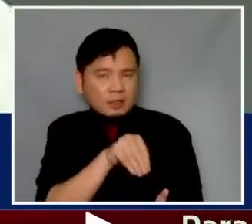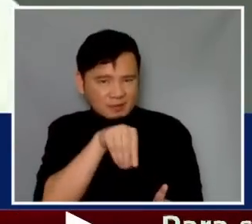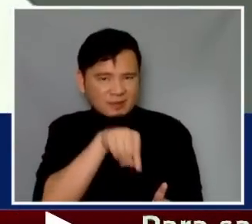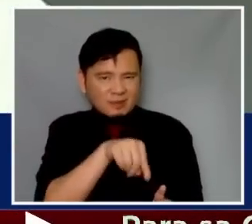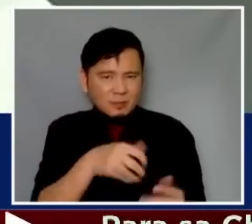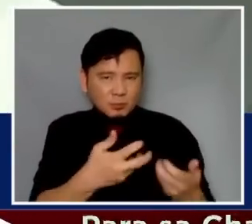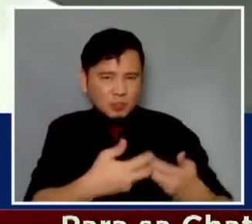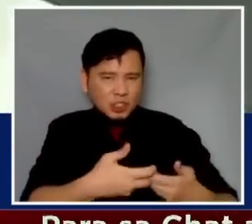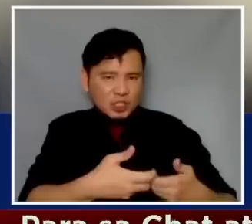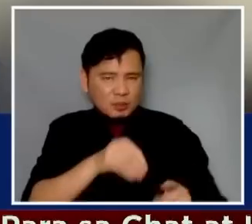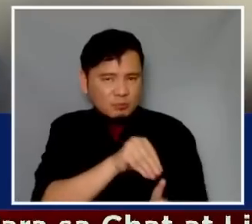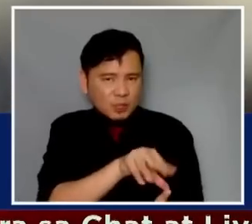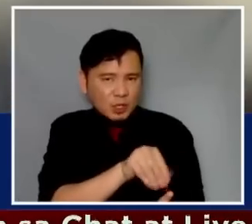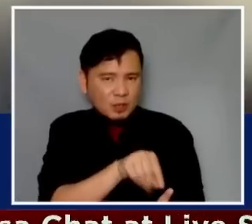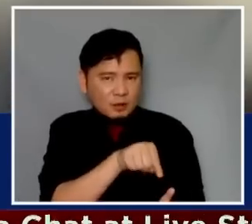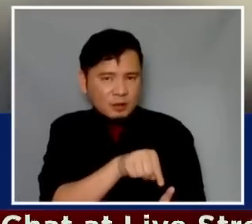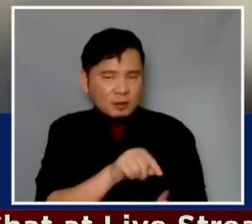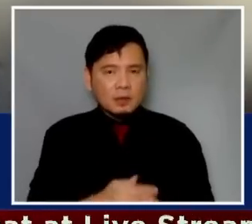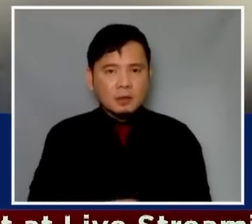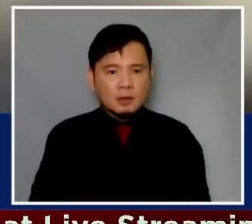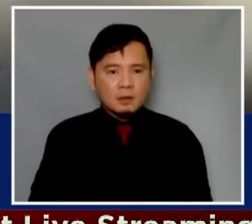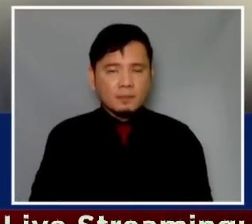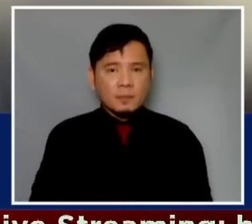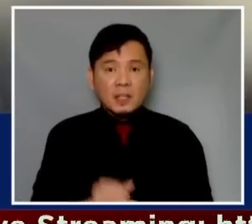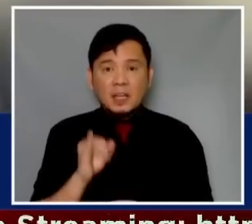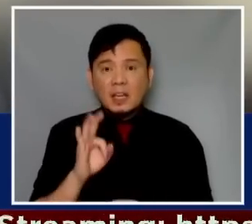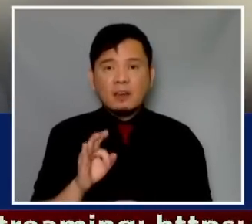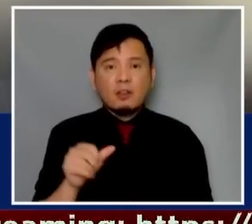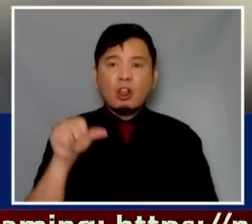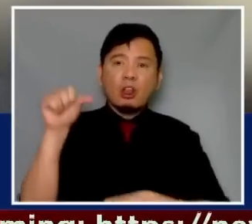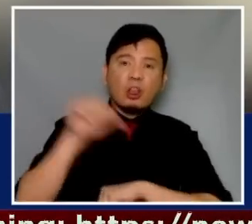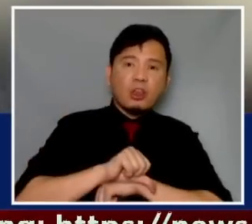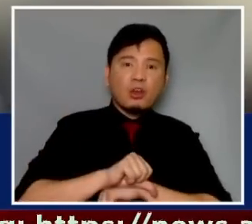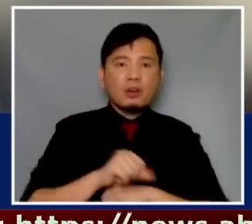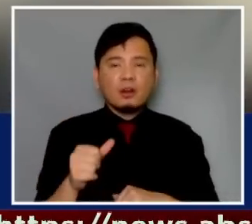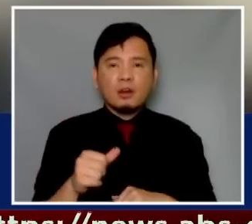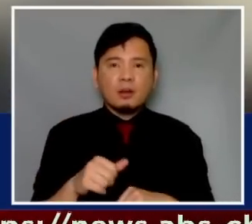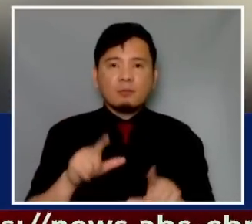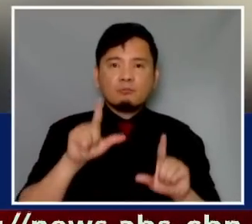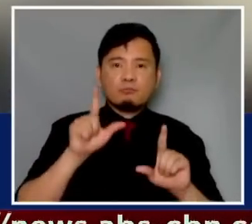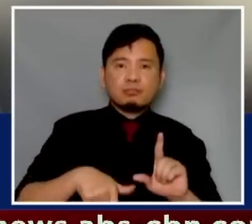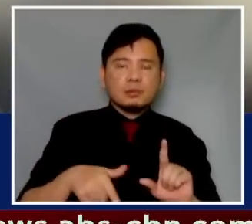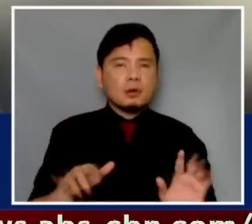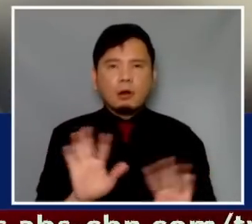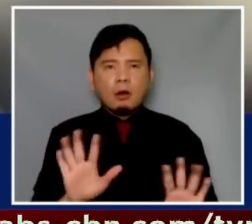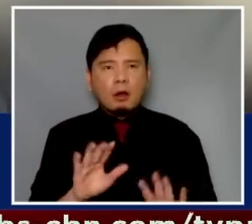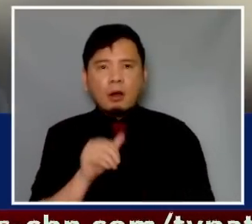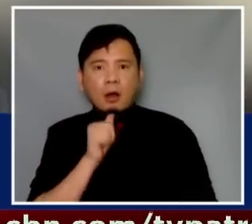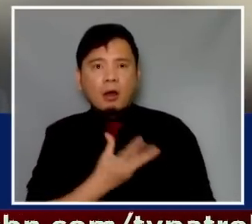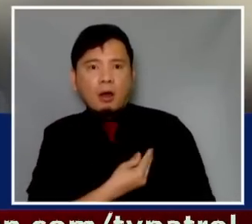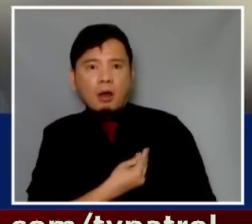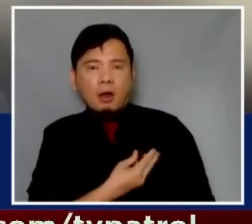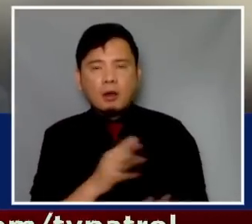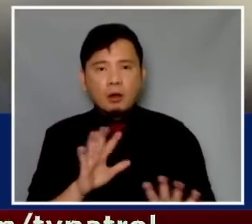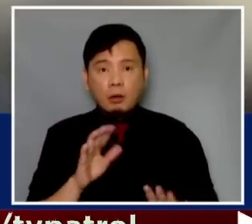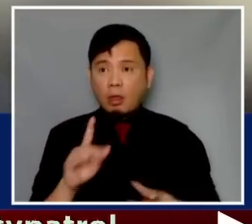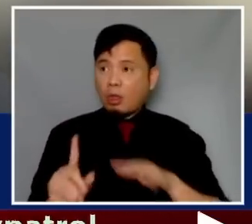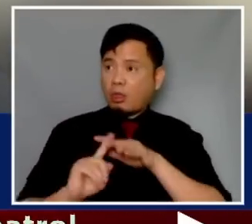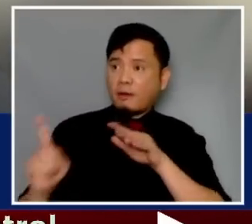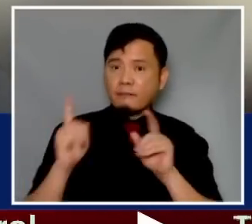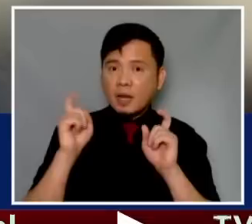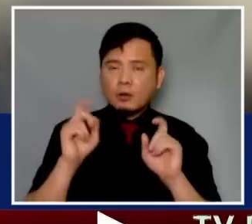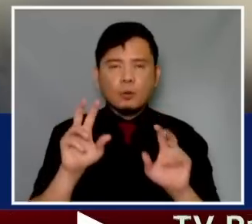Ngayon po, kung sakali pong biglang na-reject yung inyong balota for whatever reason, eh huwag po kayong kakabahan, huwag po kayong aalis kaagad. Bibigyan po